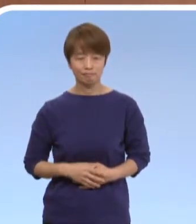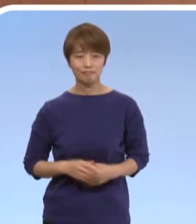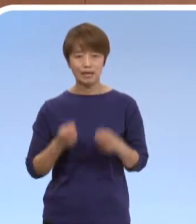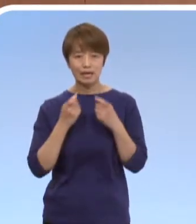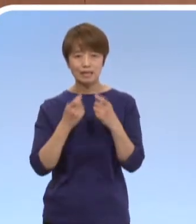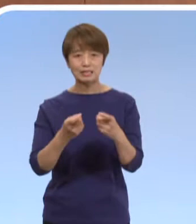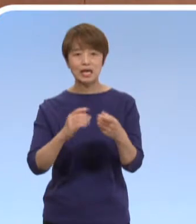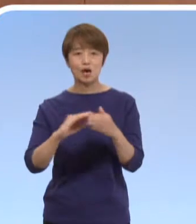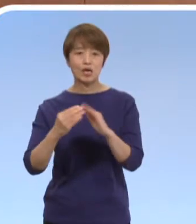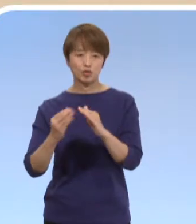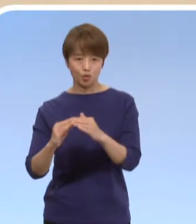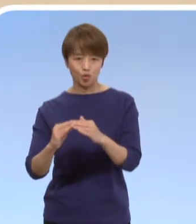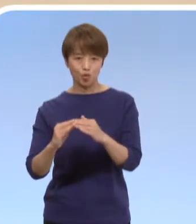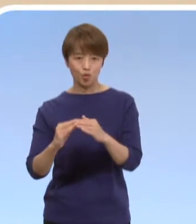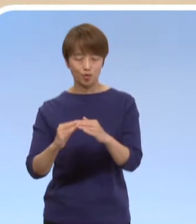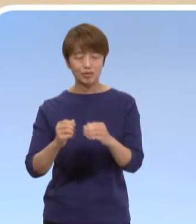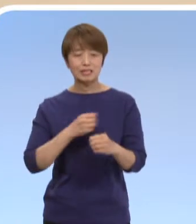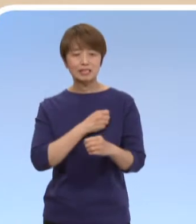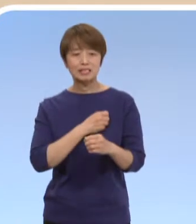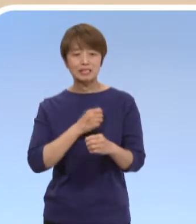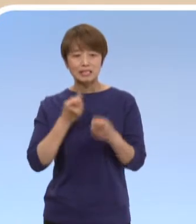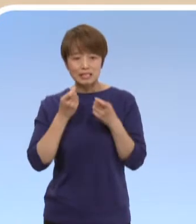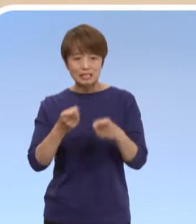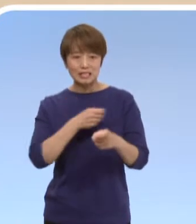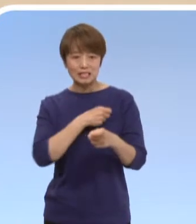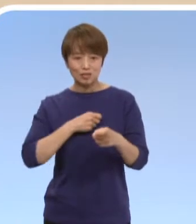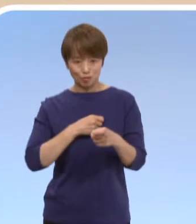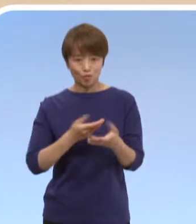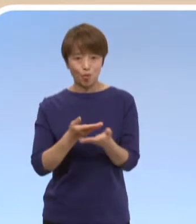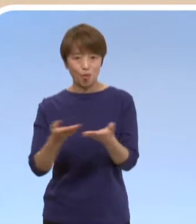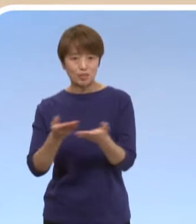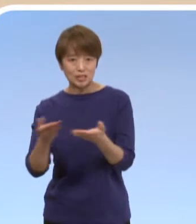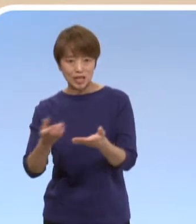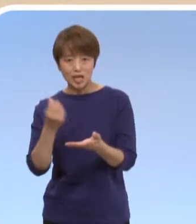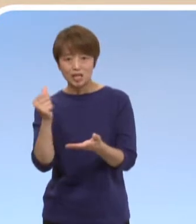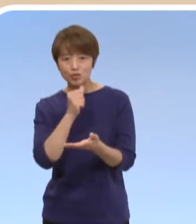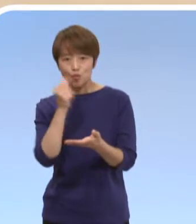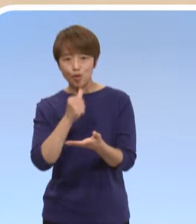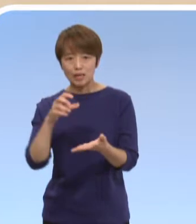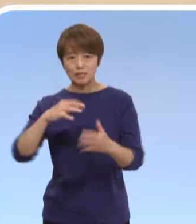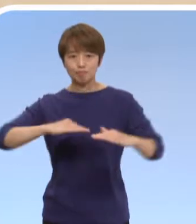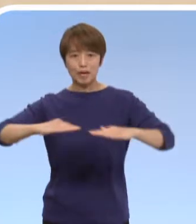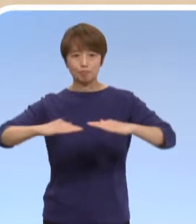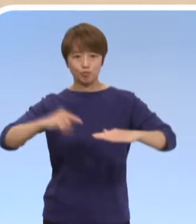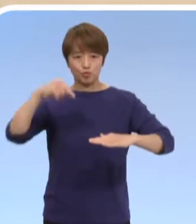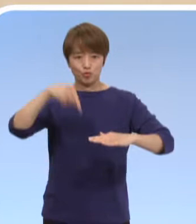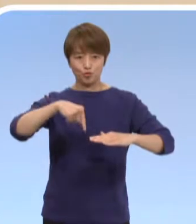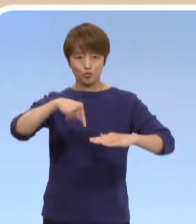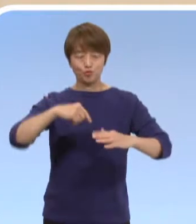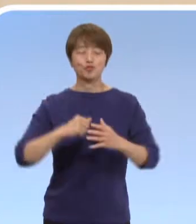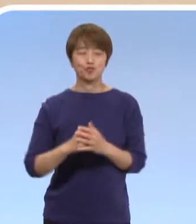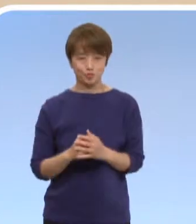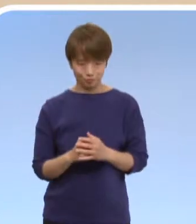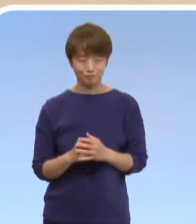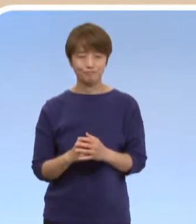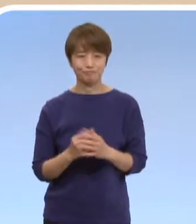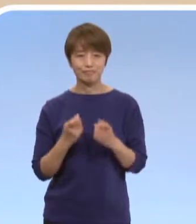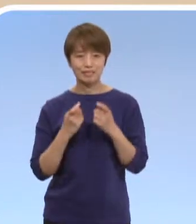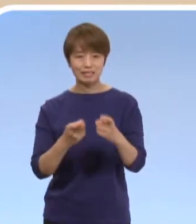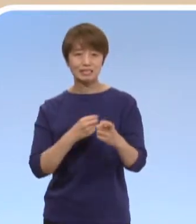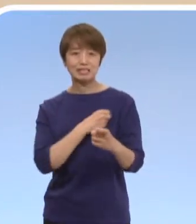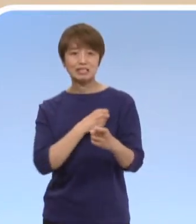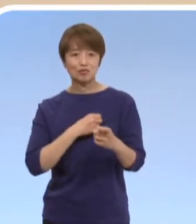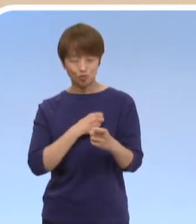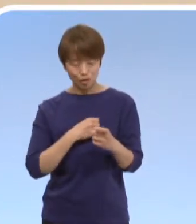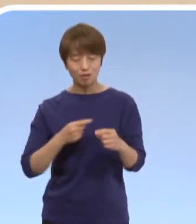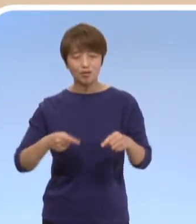ね、稲川町のしし肉を扱うお店12店舗を掲載した稲川しし肉食べ歩きマップです。しし肉は稲